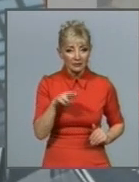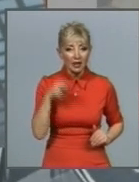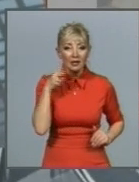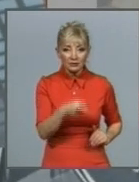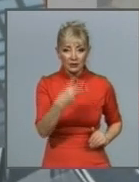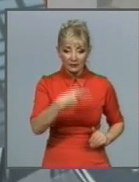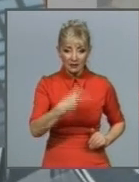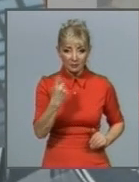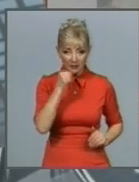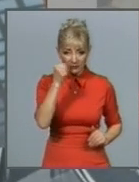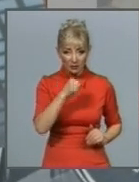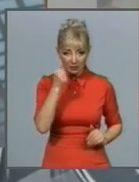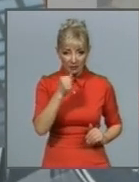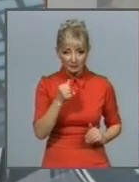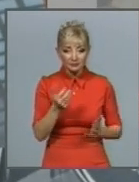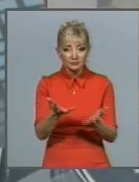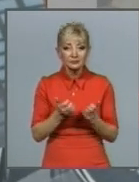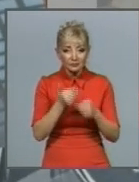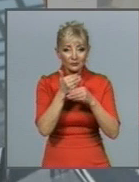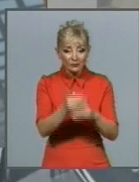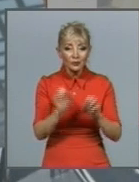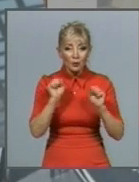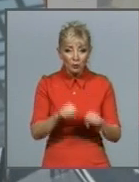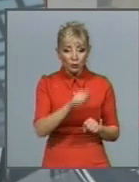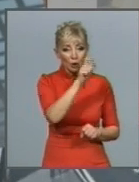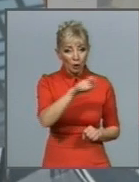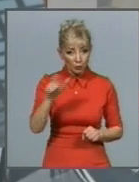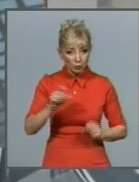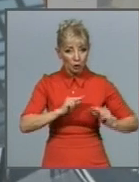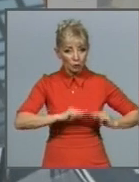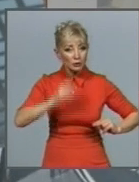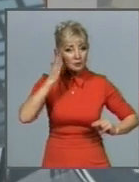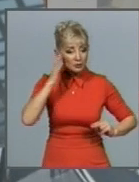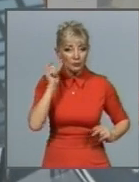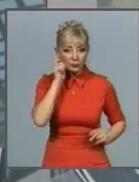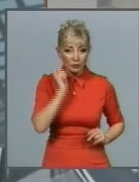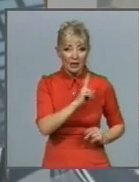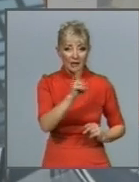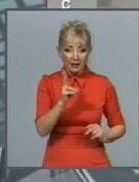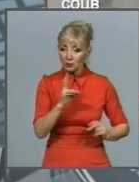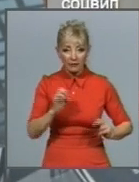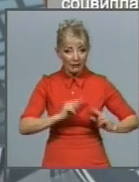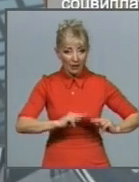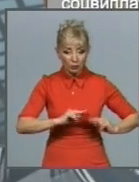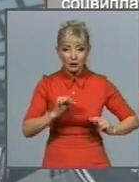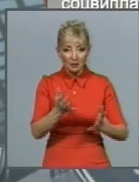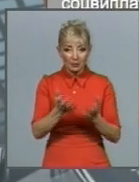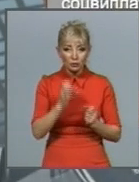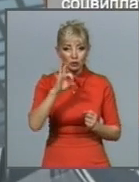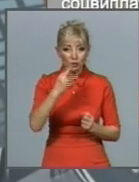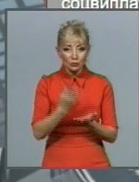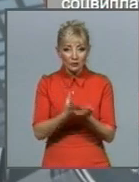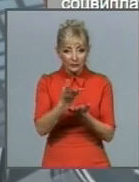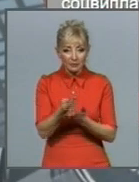січня 2021 року. Отримувати допомогу зможуть особи працездатного віку, які не працюють і отримують соцвиплати